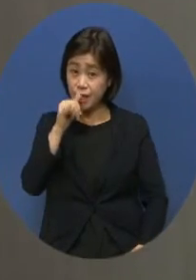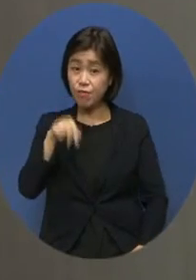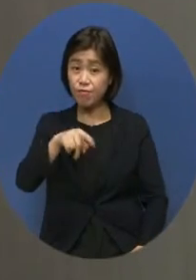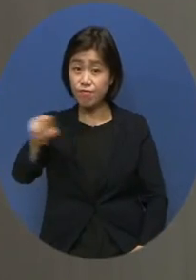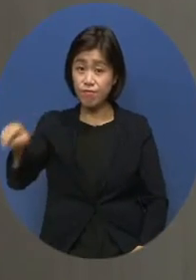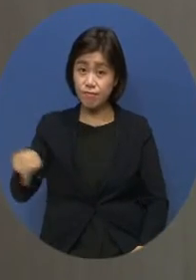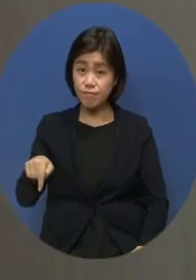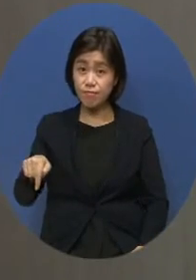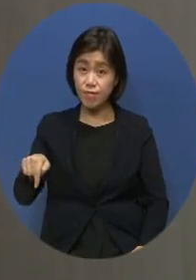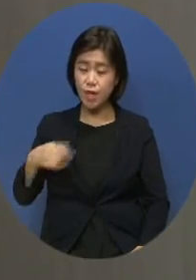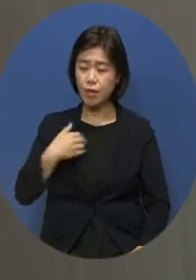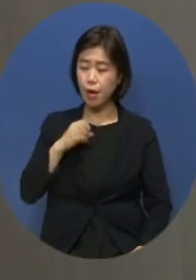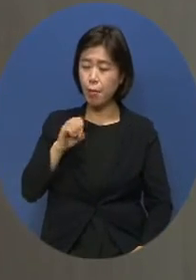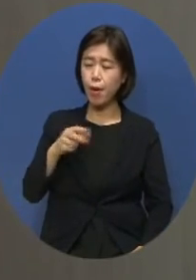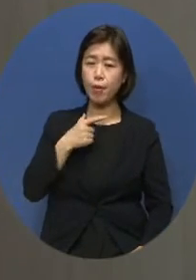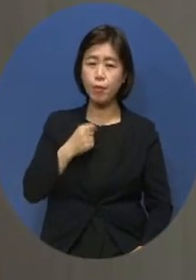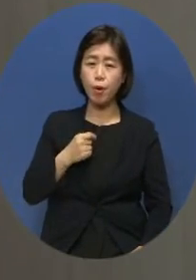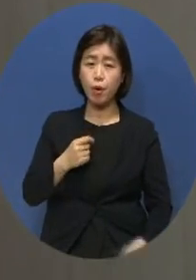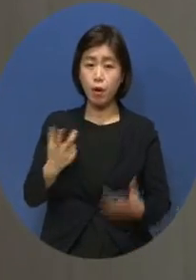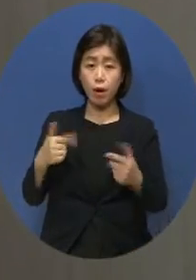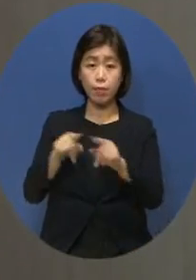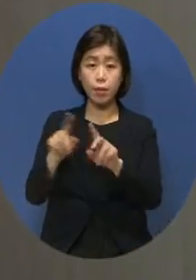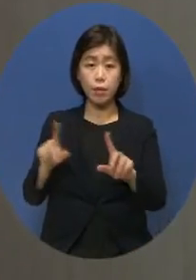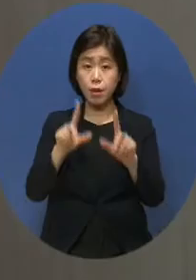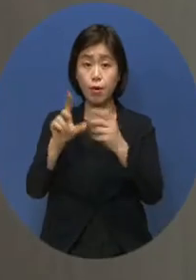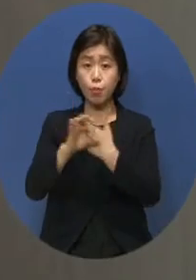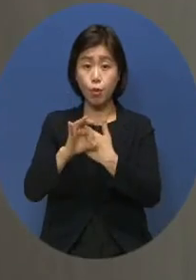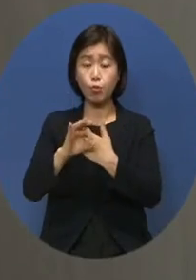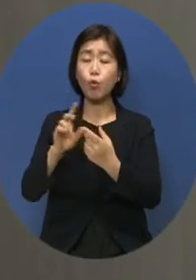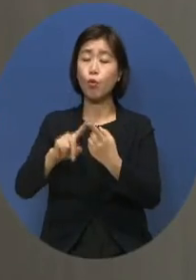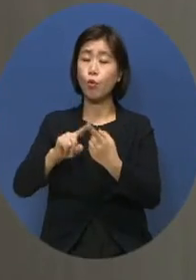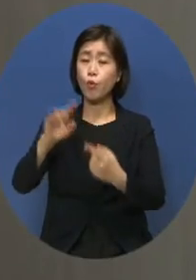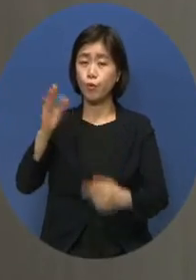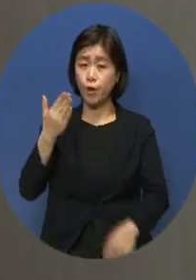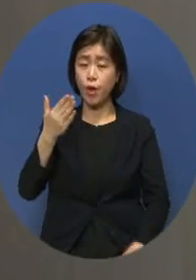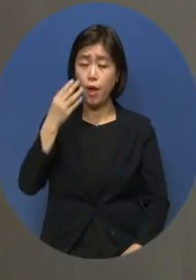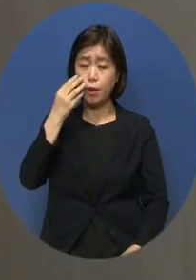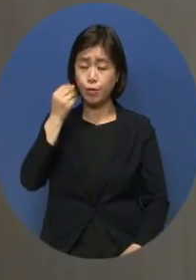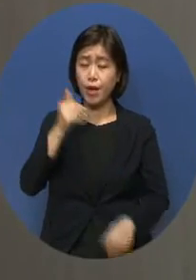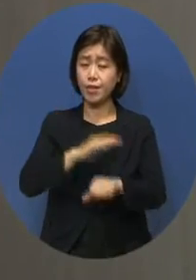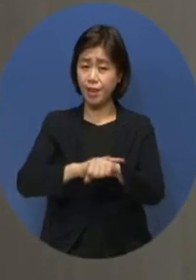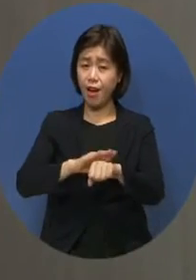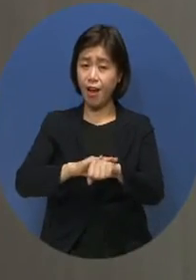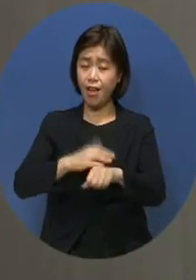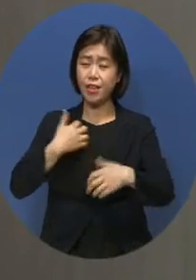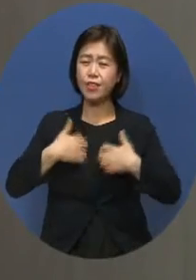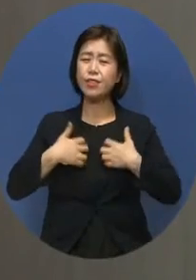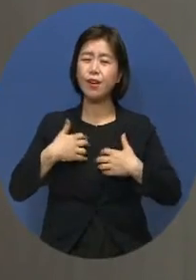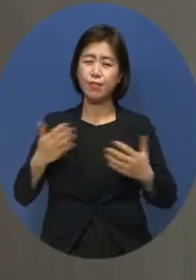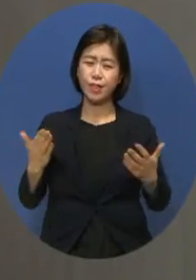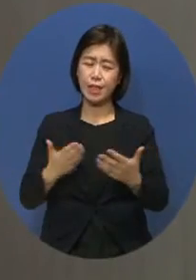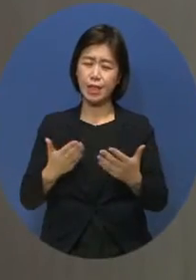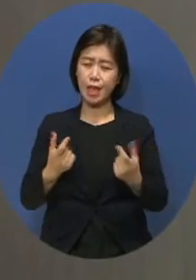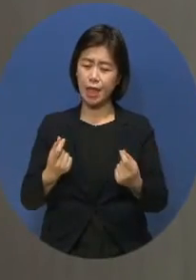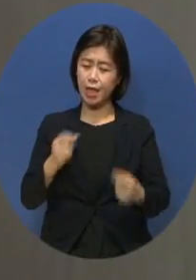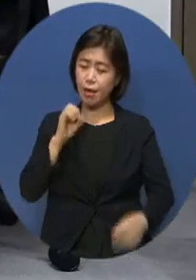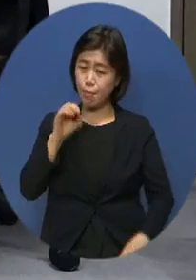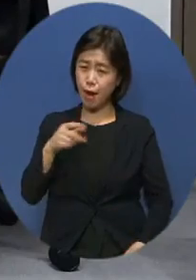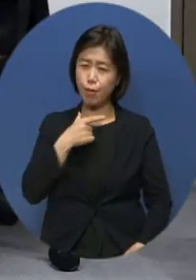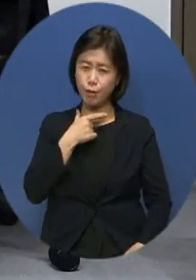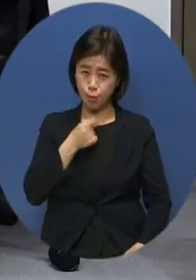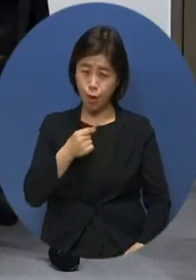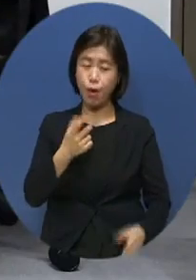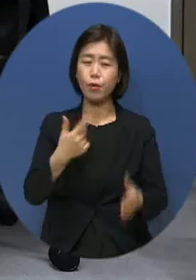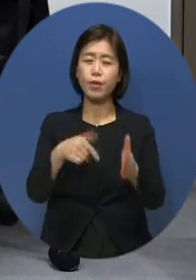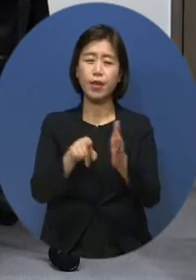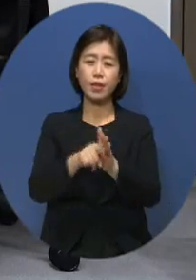같이 살면 사라지고 심지어 그것이 굉장히 즐거운 일이다라는 거를 전하고 싶은 마음이 있어서 작품을 만들었던 거죠. 네, 근데